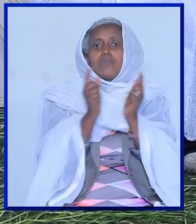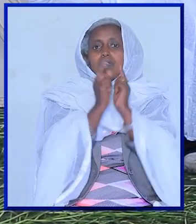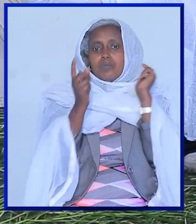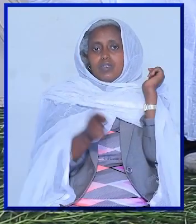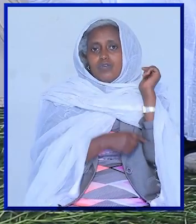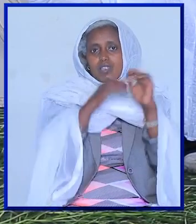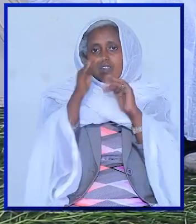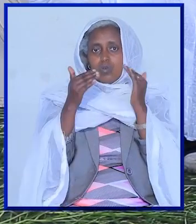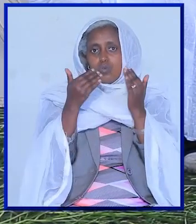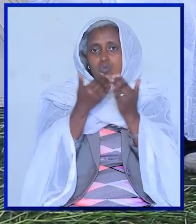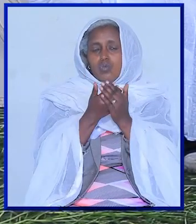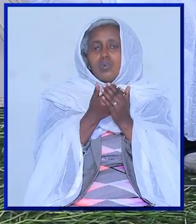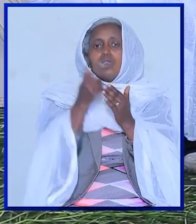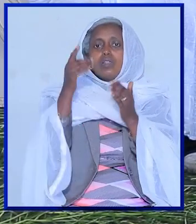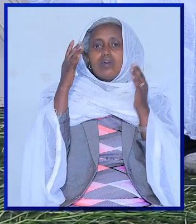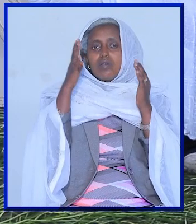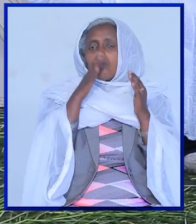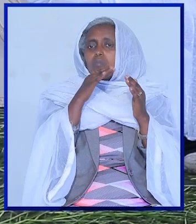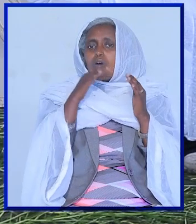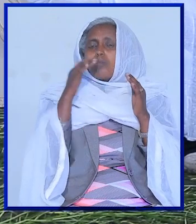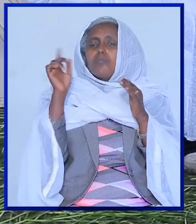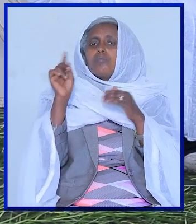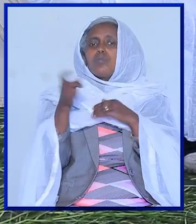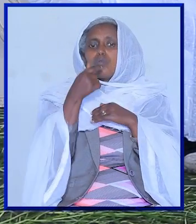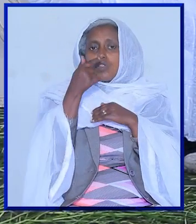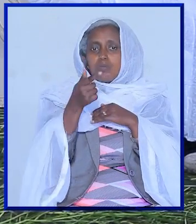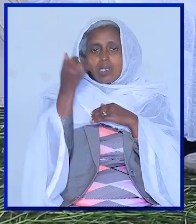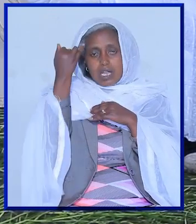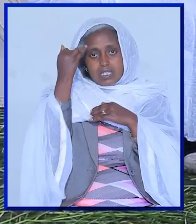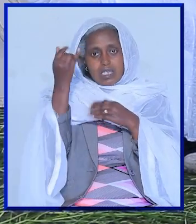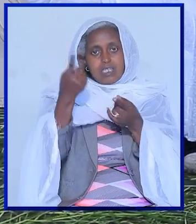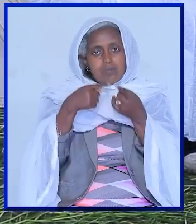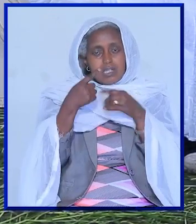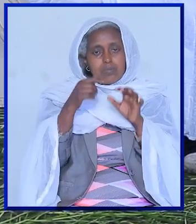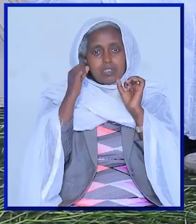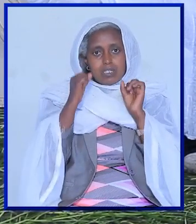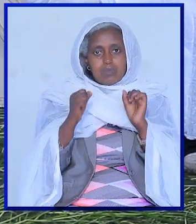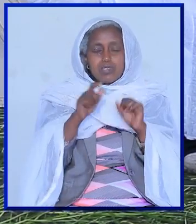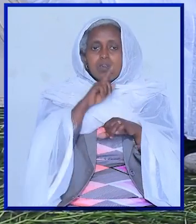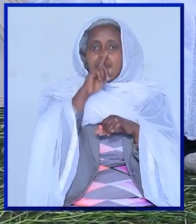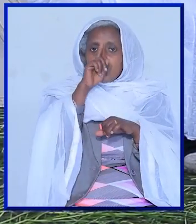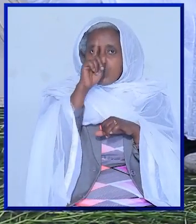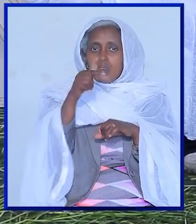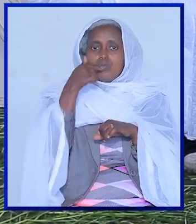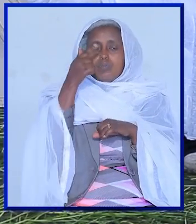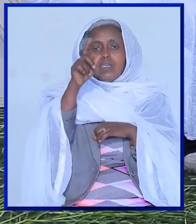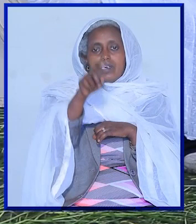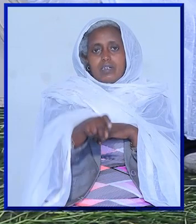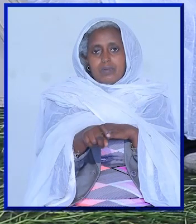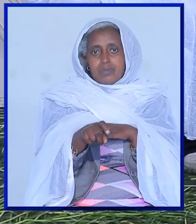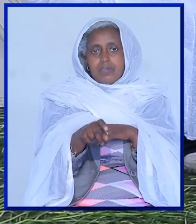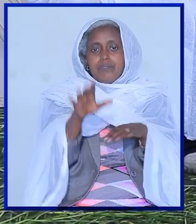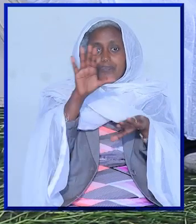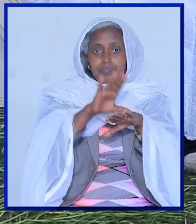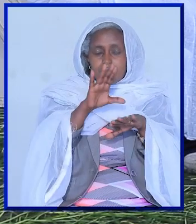ሁሉ ምንም ሆይ ምን ሆነው ነው የሚልም አስተያየት ሊመጣብን ስለሚችል እውነቱን መናገር አለብን።